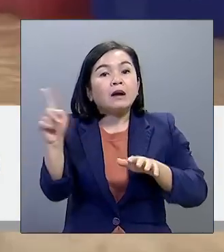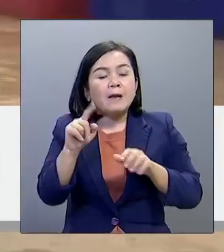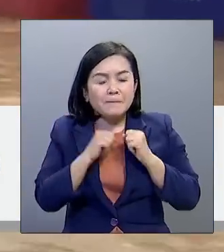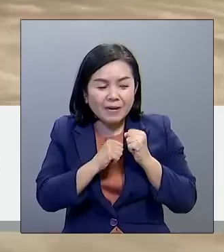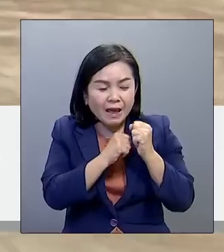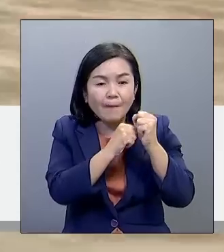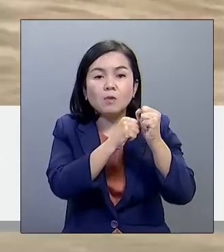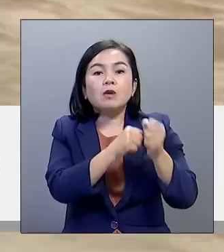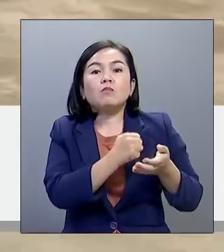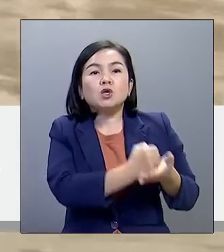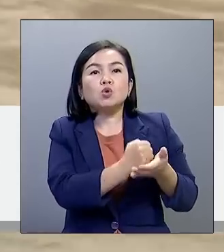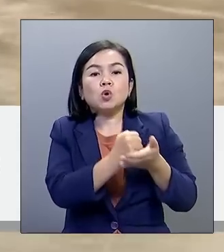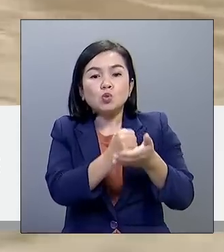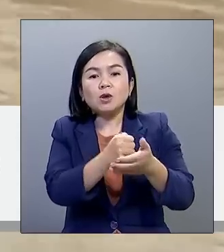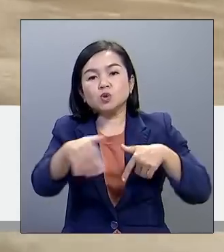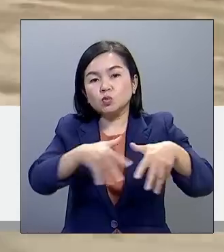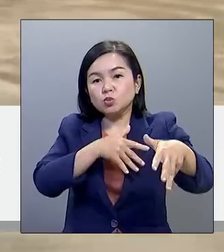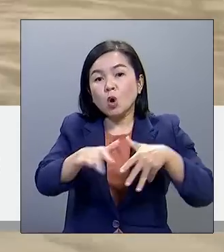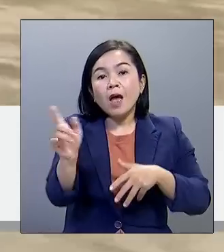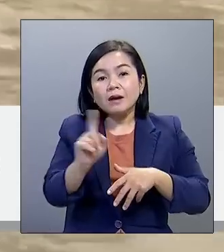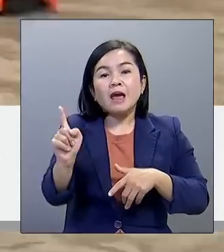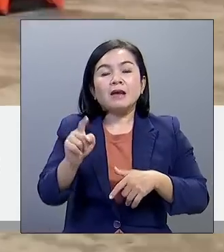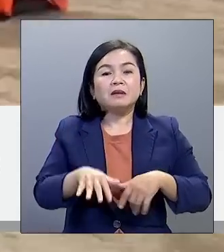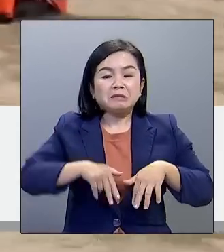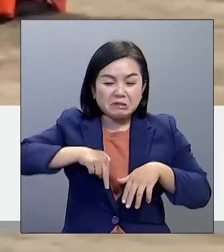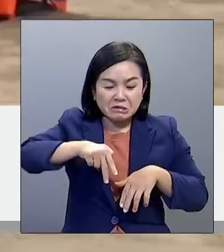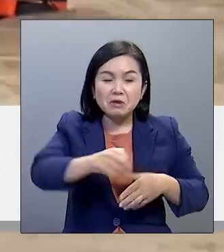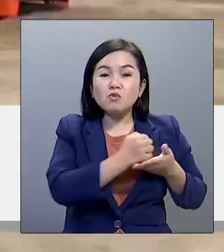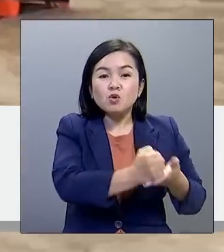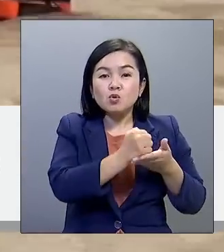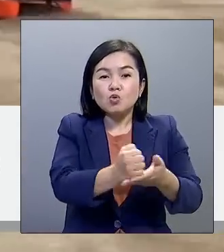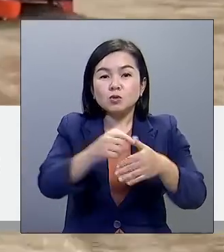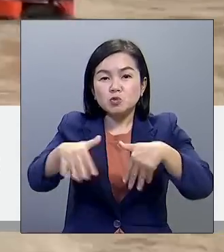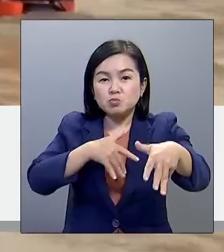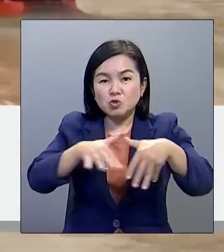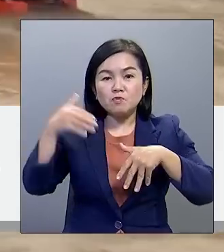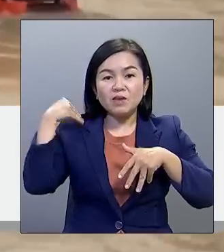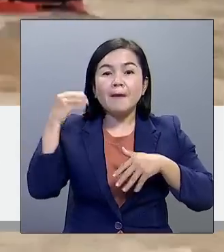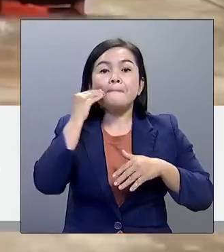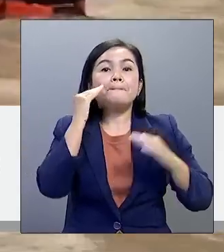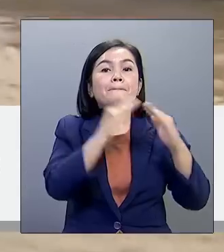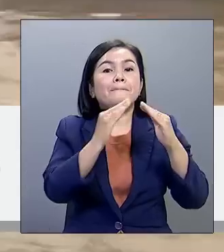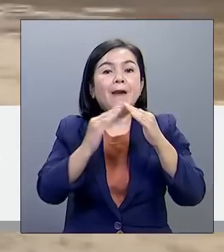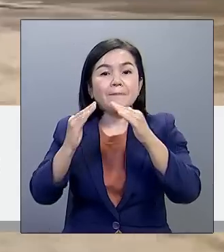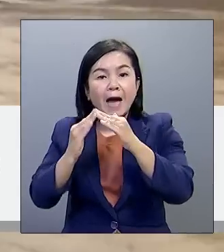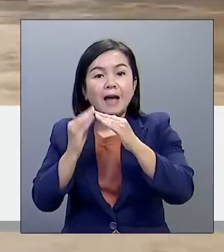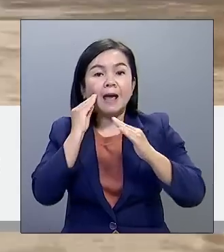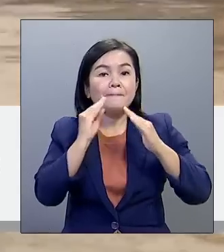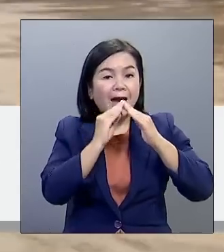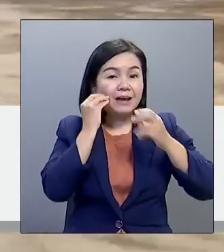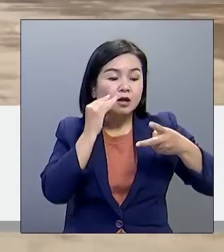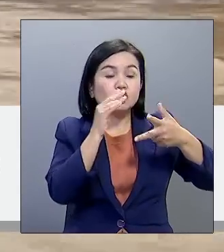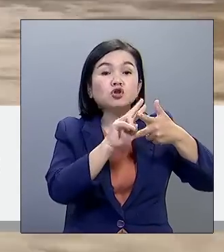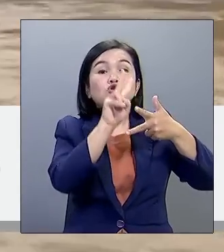ายามอย่างหนักในการนำเรือหรือว่าเดินฝ่ากระแสน้ำเข้าไปช่วยเหลือนะคะขณะที่ชาวบ้านบางส่วนยังติดในบ้านชั้น2เพราะ